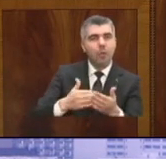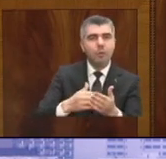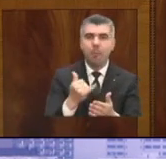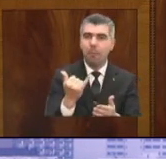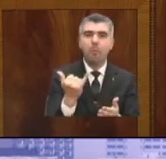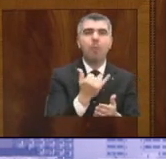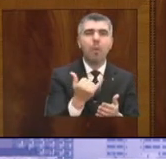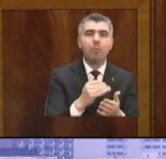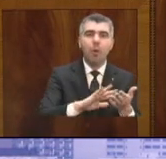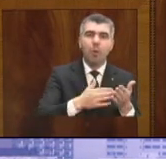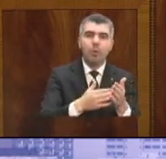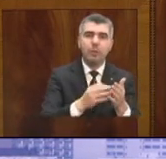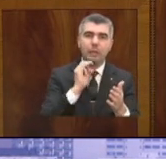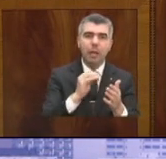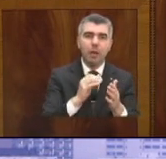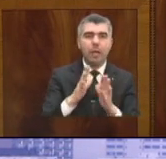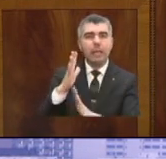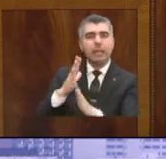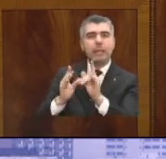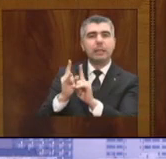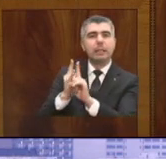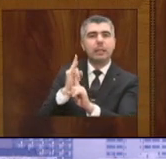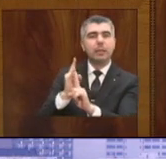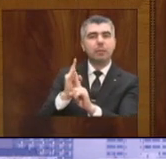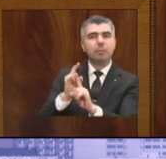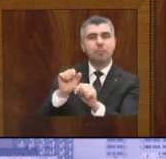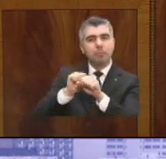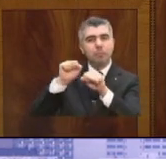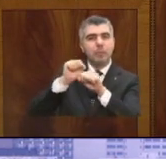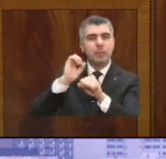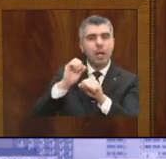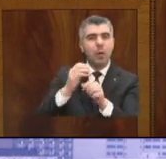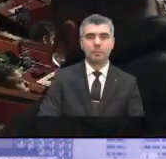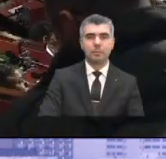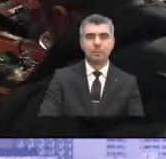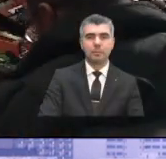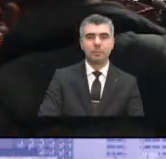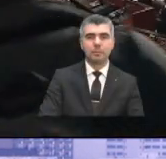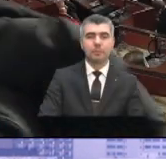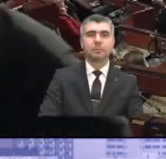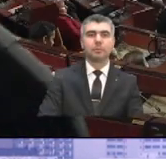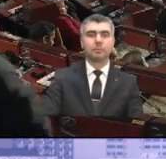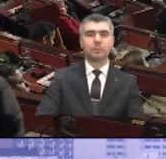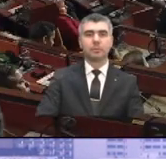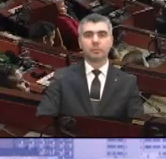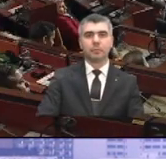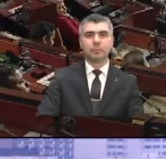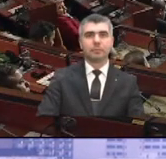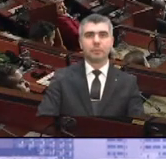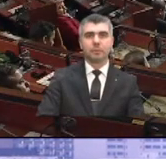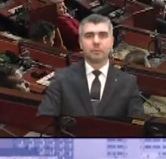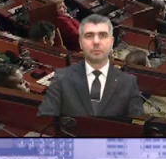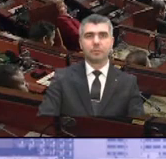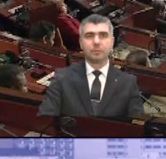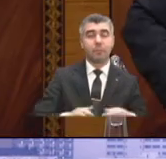هناك قوى اخرى تساعد او تساهم في تعزيز او التعريف بالقضايا الوطنيه مجتمع مدني احزاب سياسيه